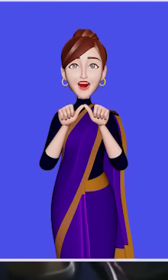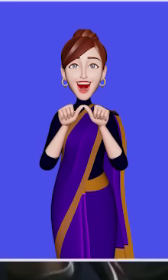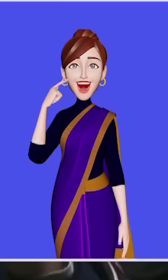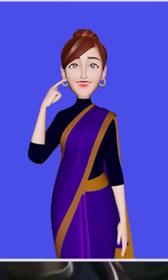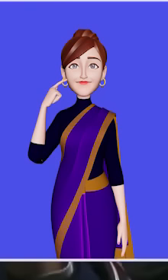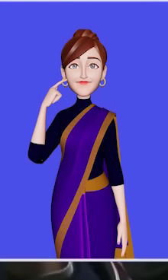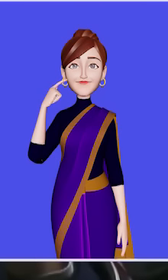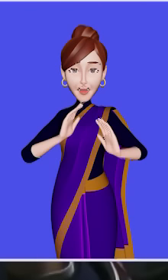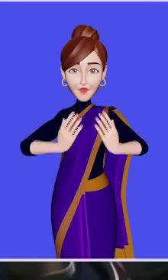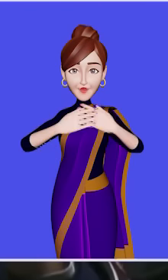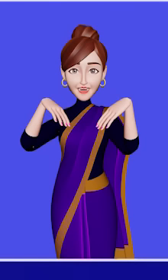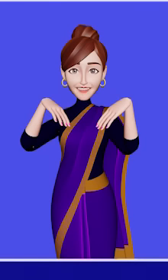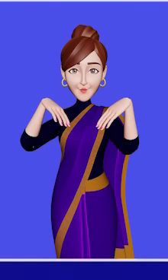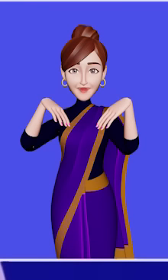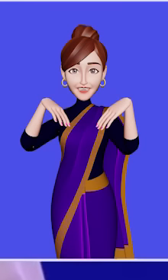इसमें